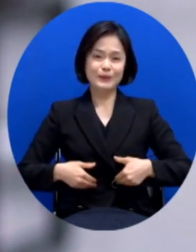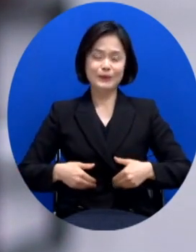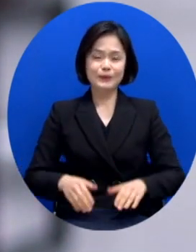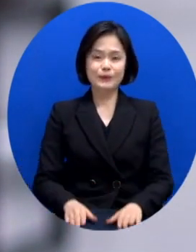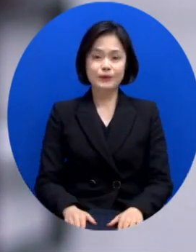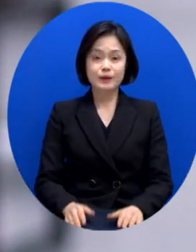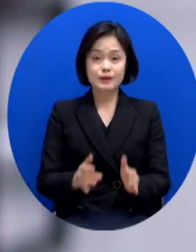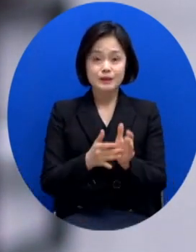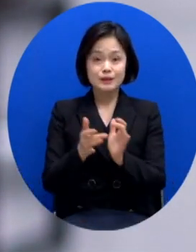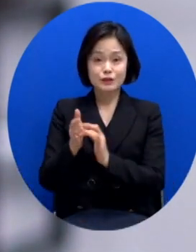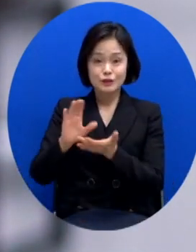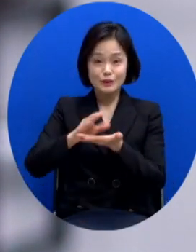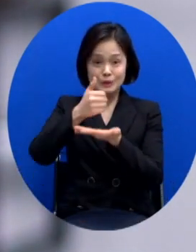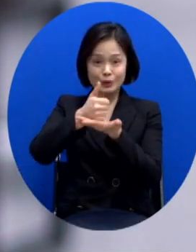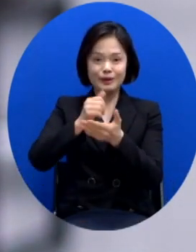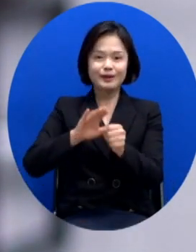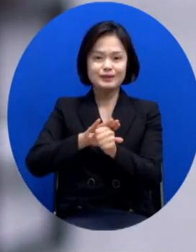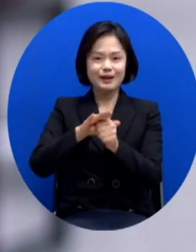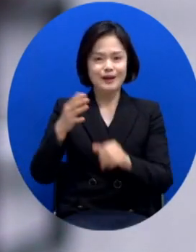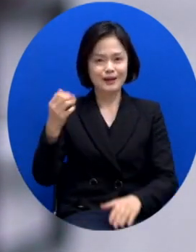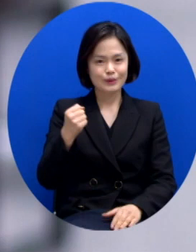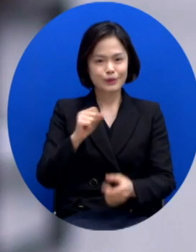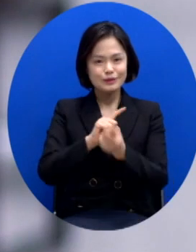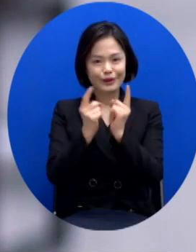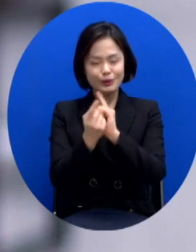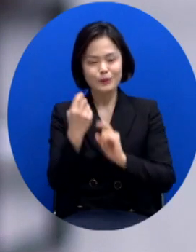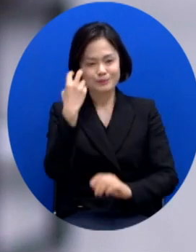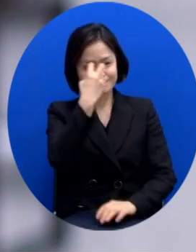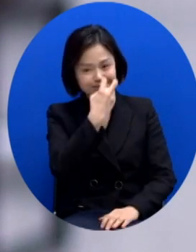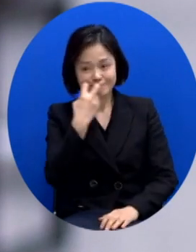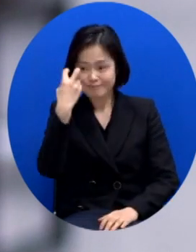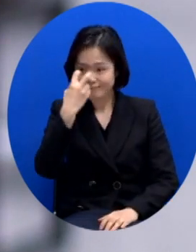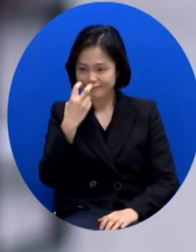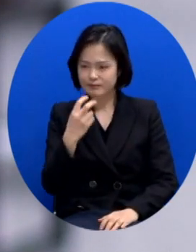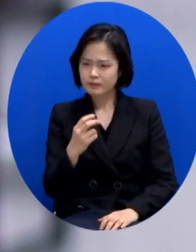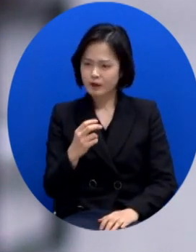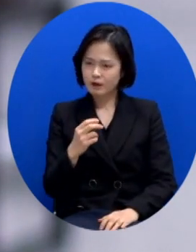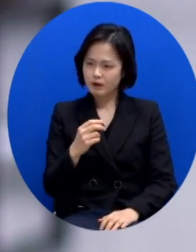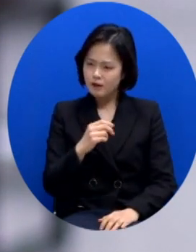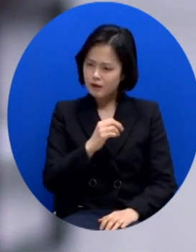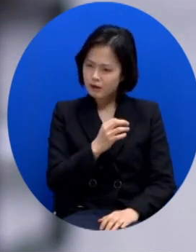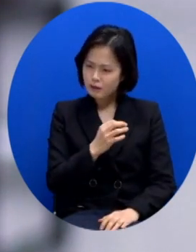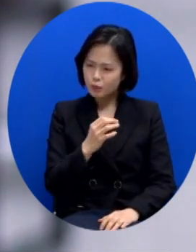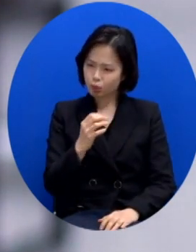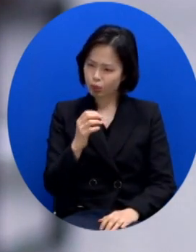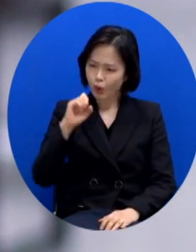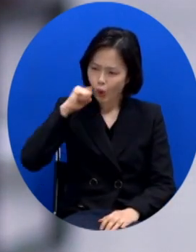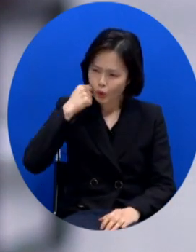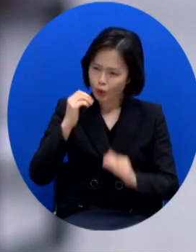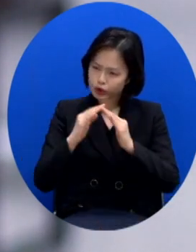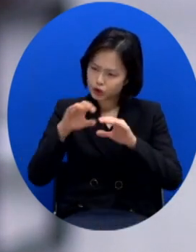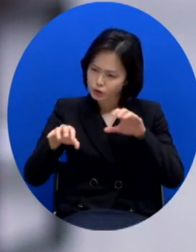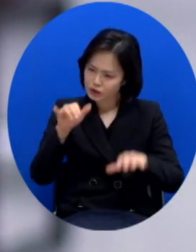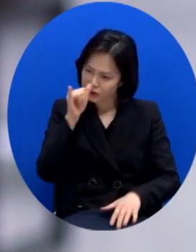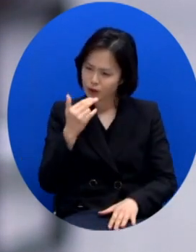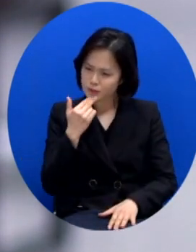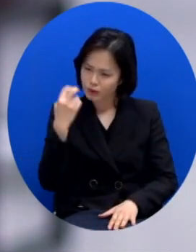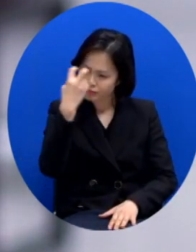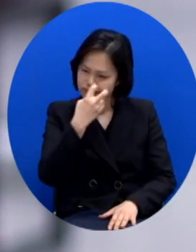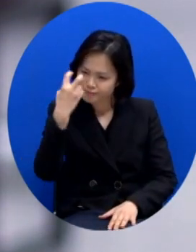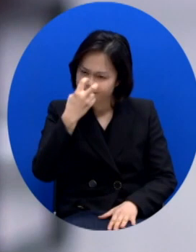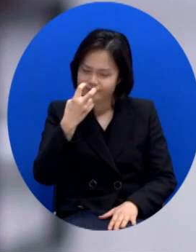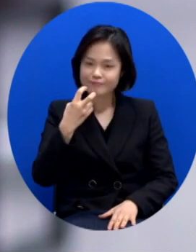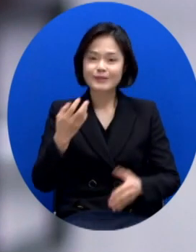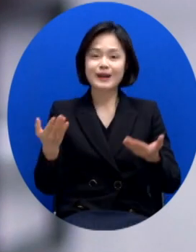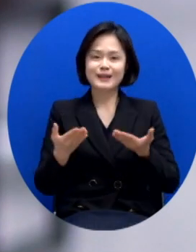사랑으로 서로 돌아보며 어려운 이웃을 섬기는 일에 앞장서야 할 것입니다